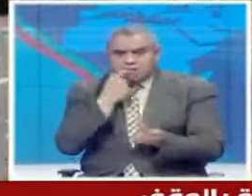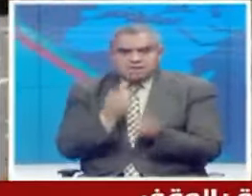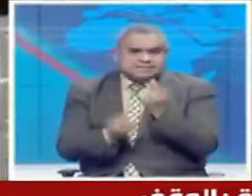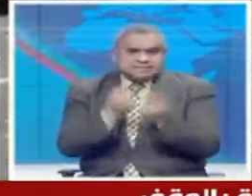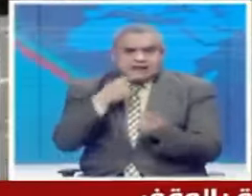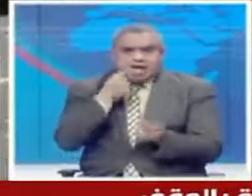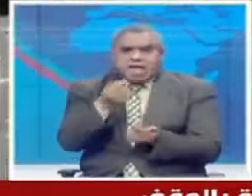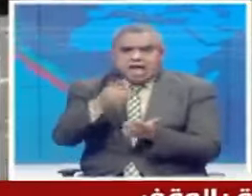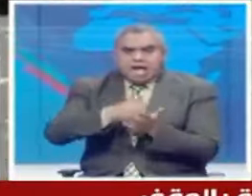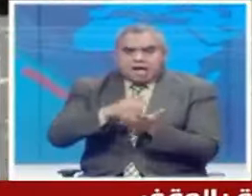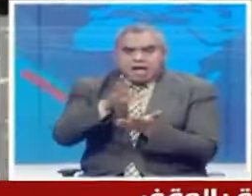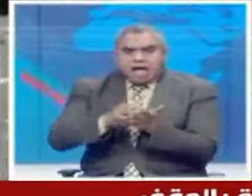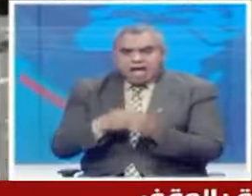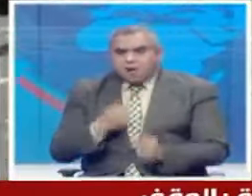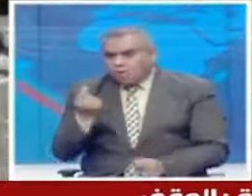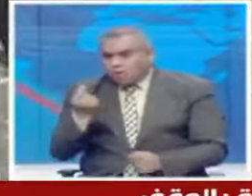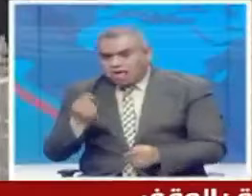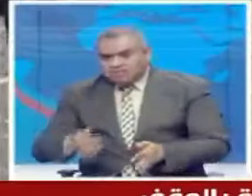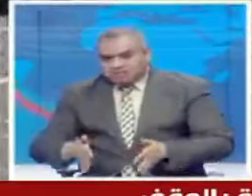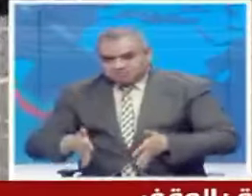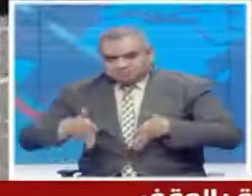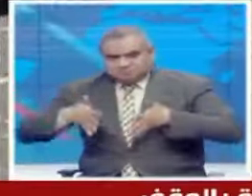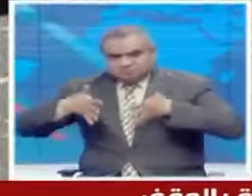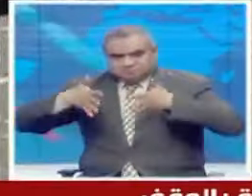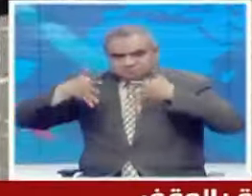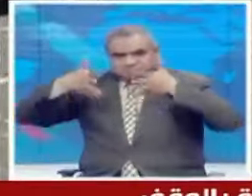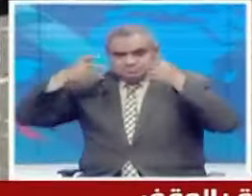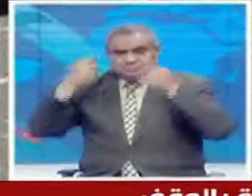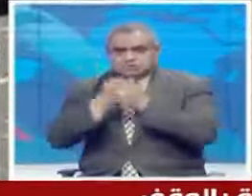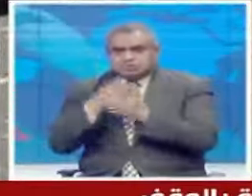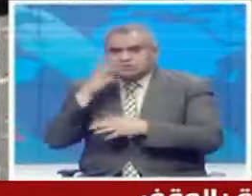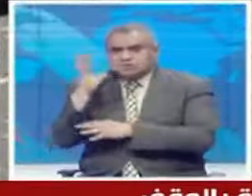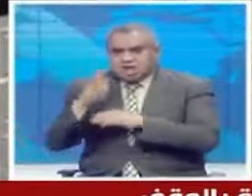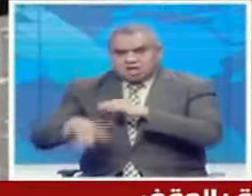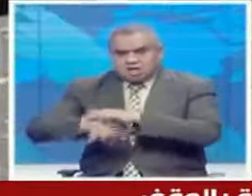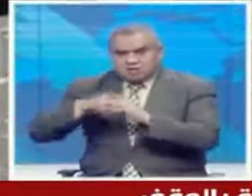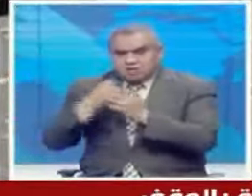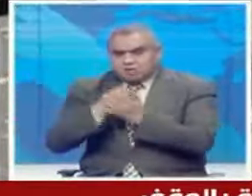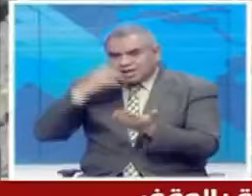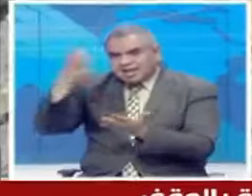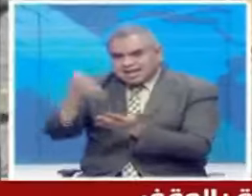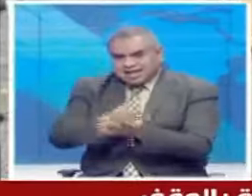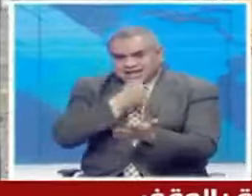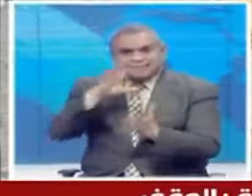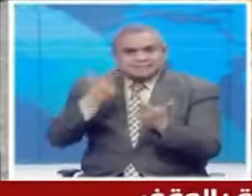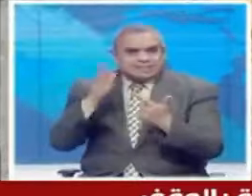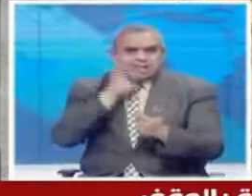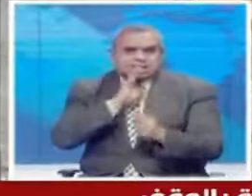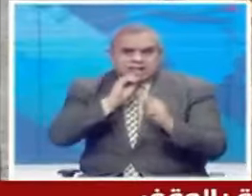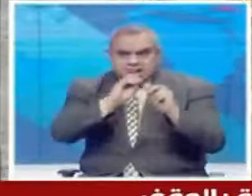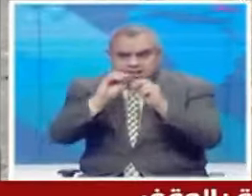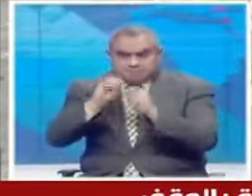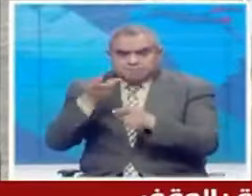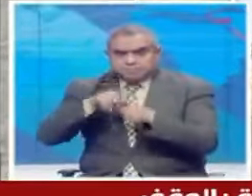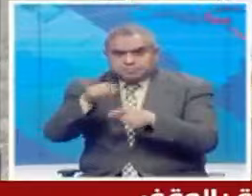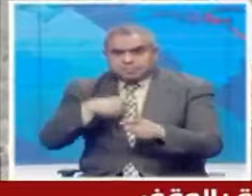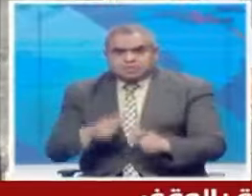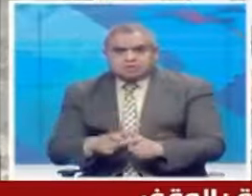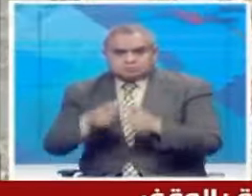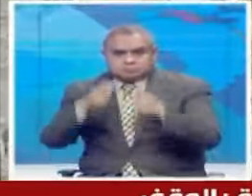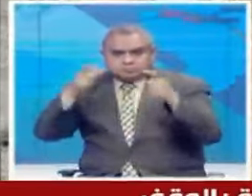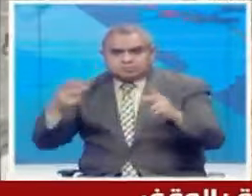القمح من البذرة حتى الحصاد والحلول المناسبة ليها، فده شيء هايل جدا. تجمع هذا العدد من